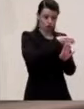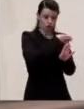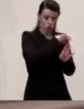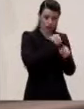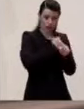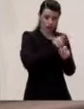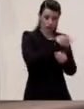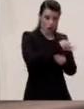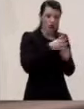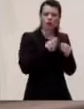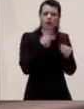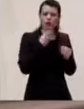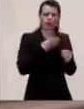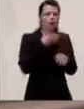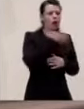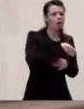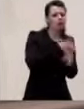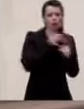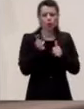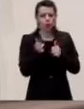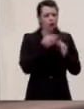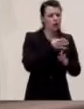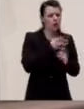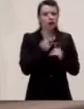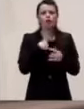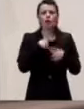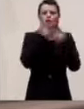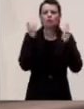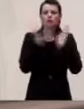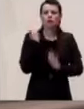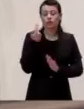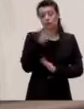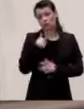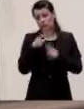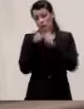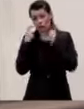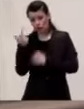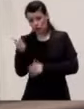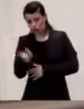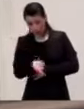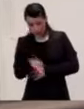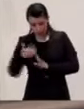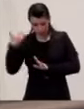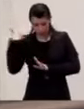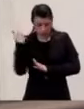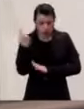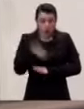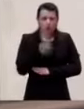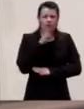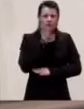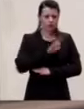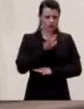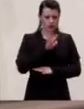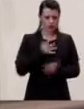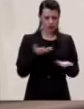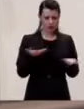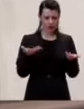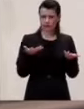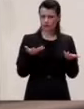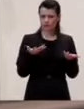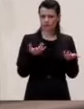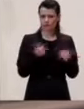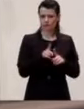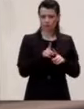strutture senza le mascherine, perché, anche perché erano mancanti. Quindi questa cosa ha chiaramente